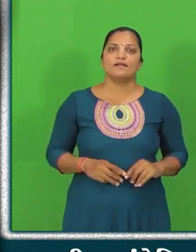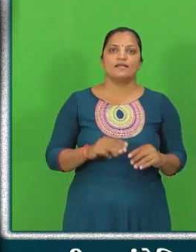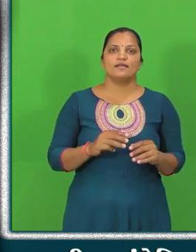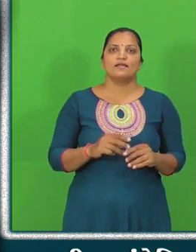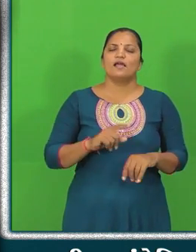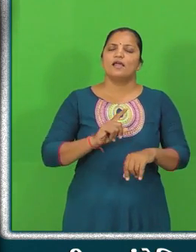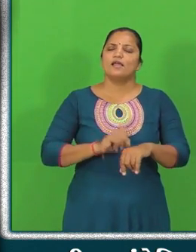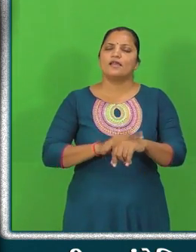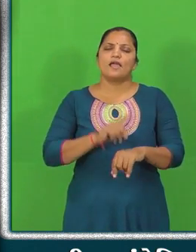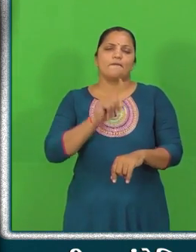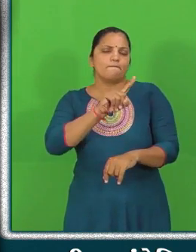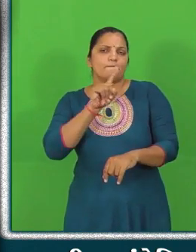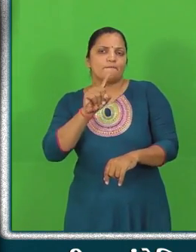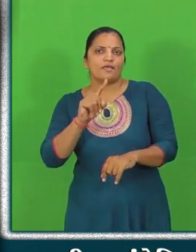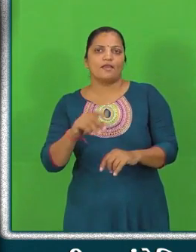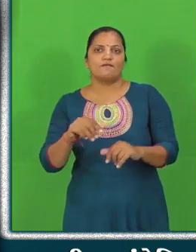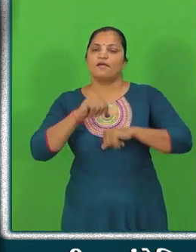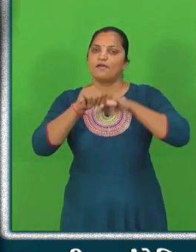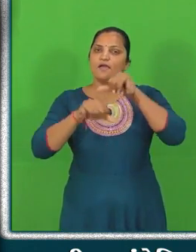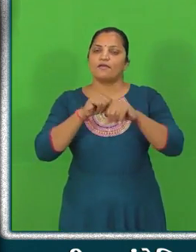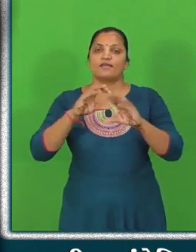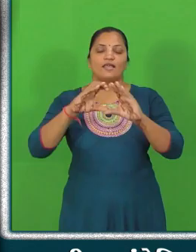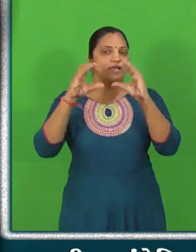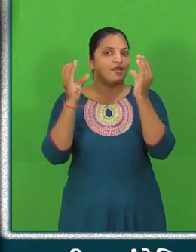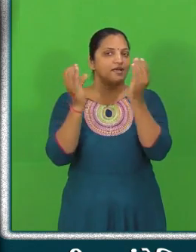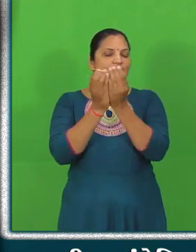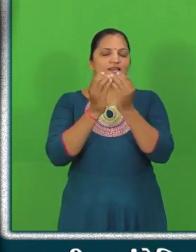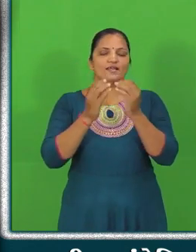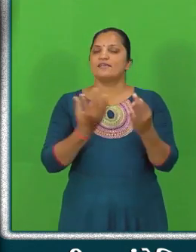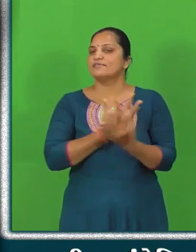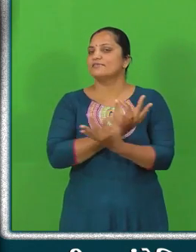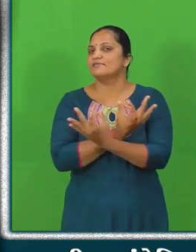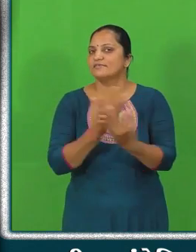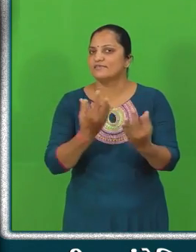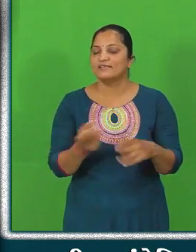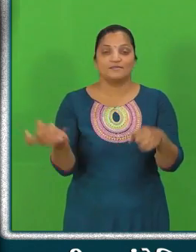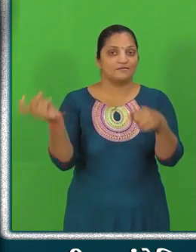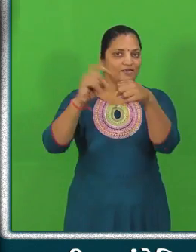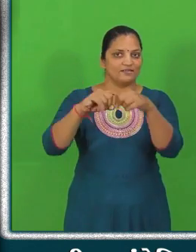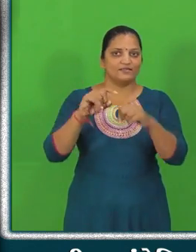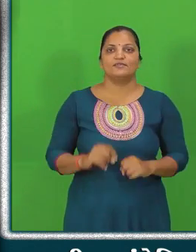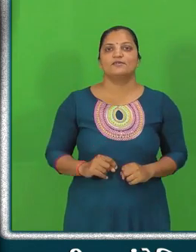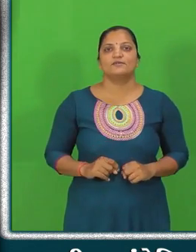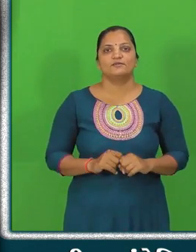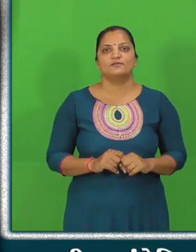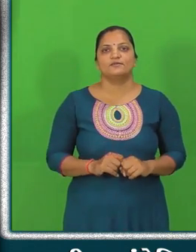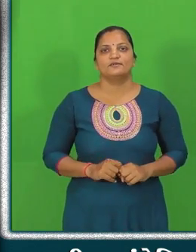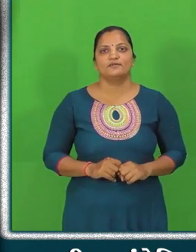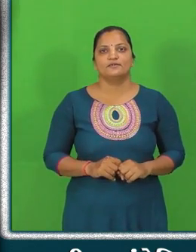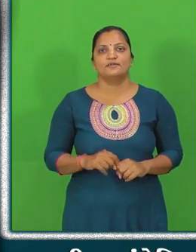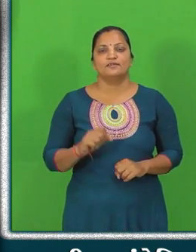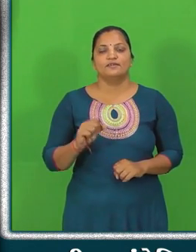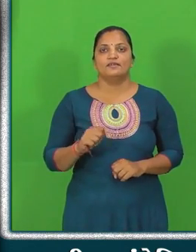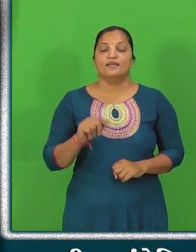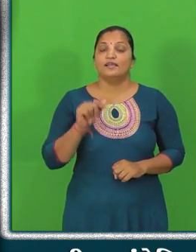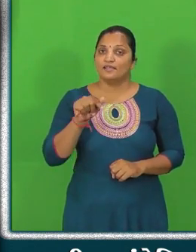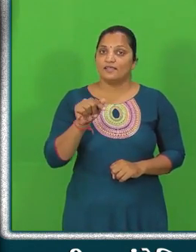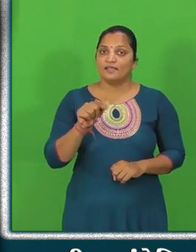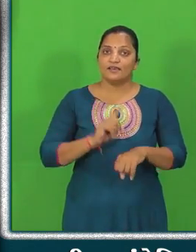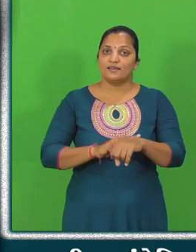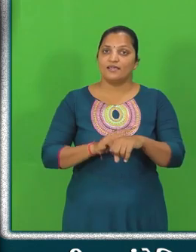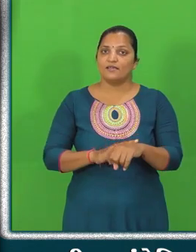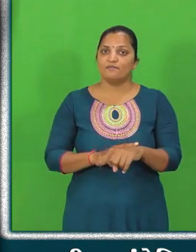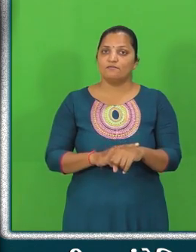બિલકુલ 11 વાગે વિજ્ઞાનના બિલકુલ સરસ મજાના આ ક્લાસની અંદર આપણે હાજર થઈ જઈશું। અને આપણે એ